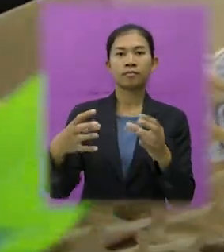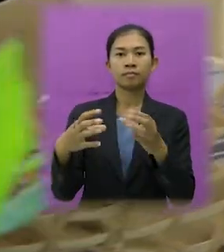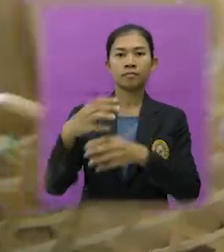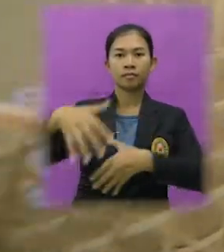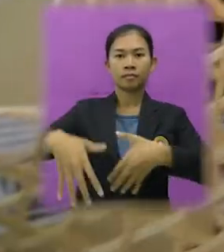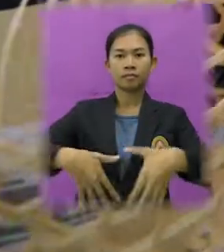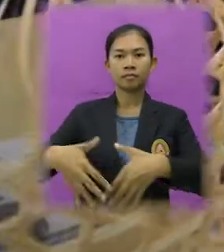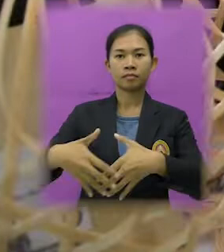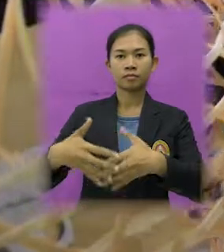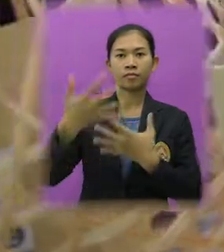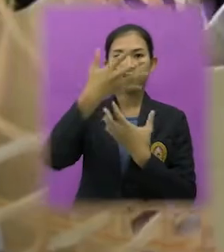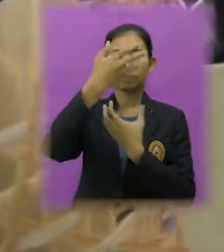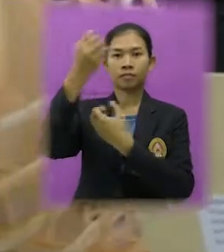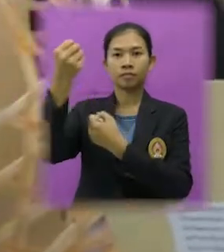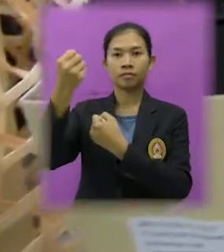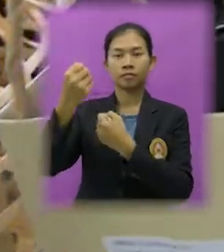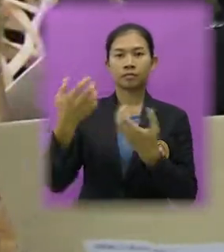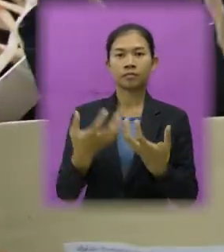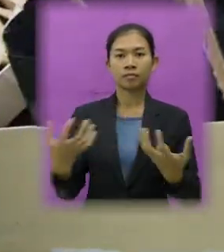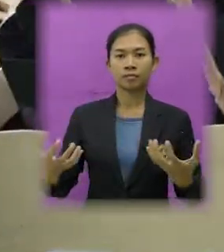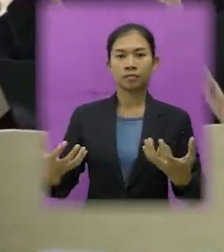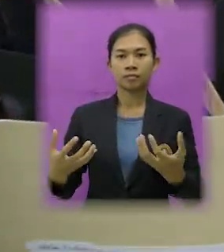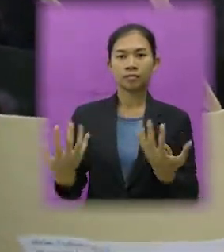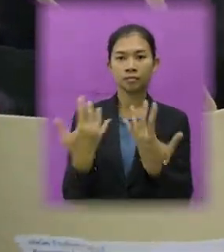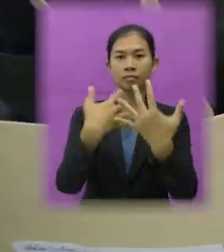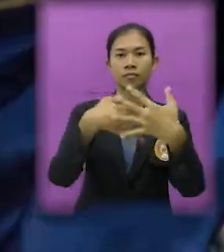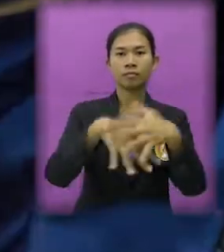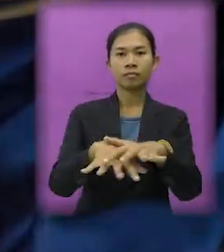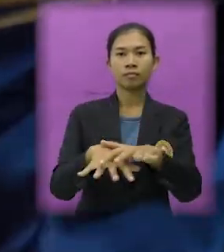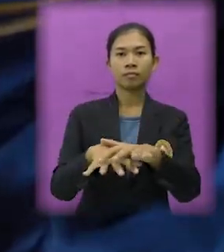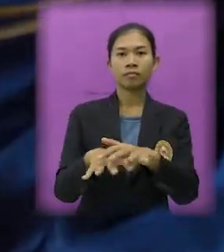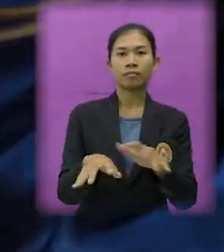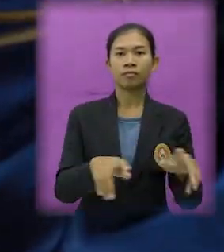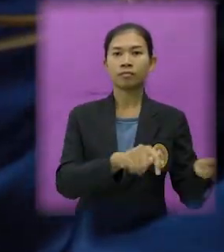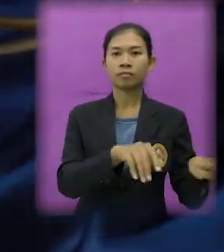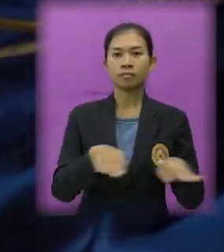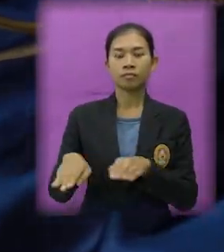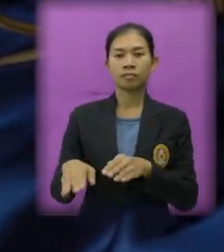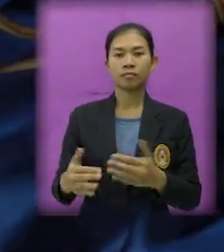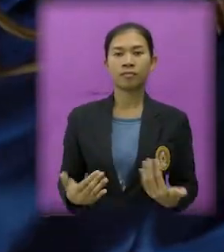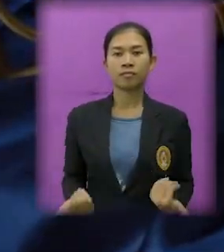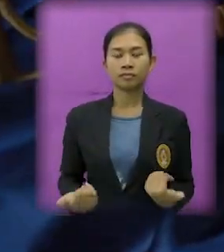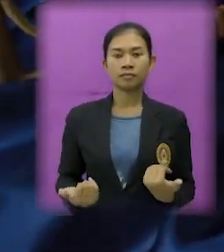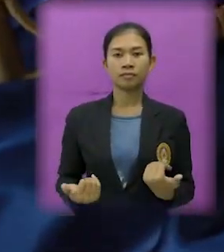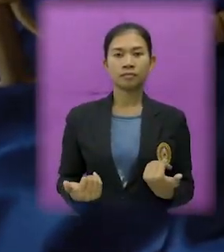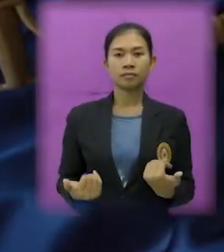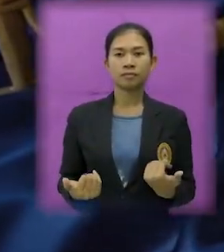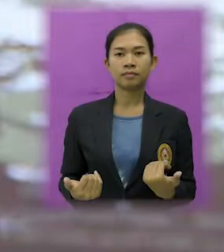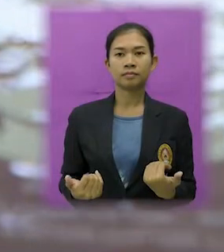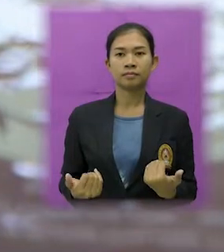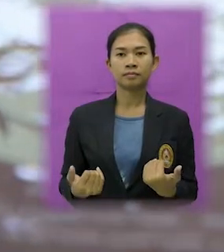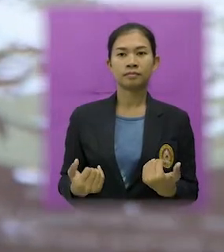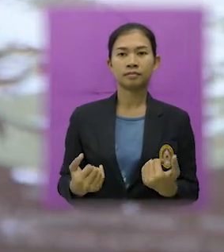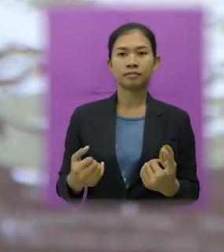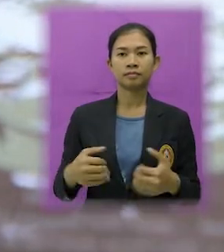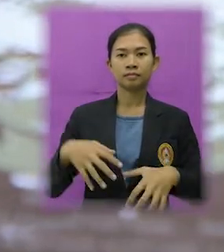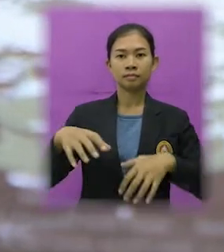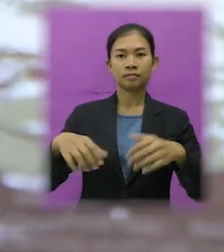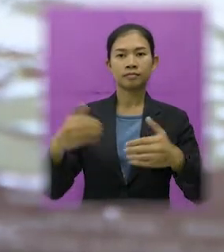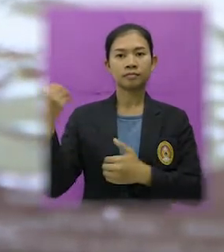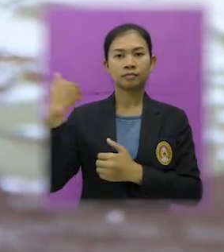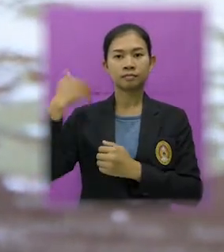กิจและกลุ่มชุมชนผู้ประกอบการที่สนใจได้นำสินค้ามาร่วมจัดตลาดชุมชนครั้งนี้และนอกจาก